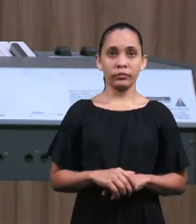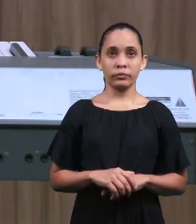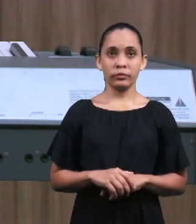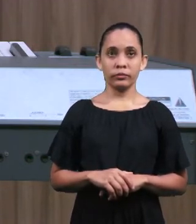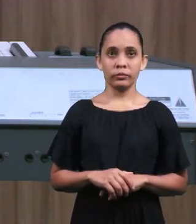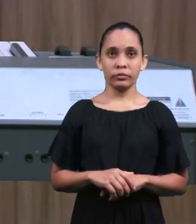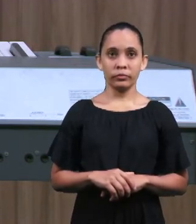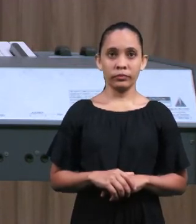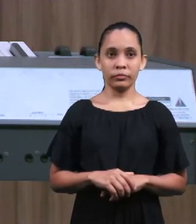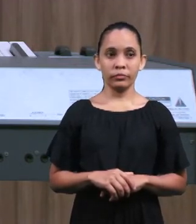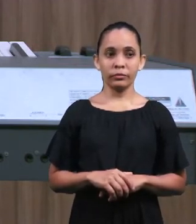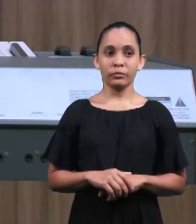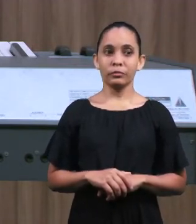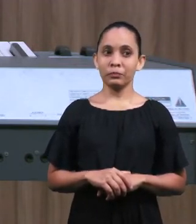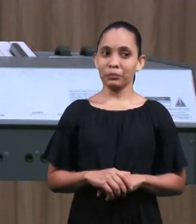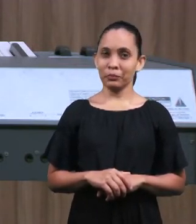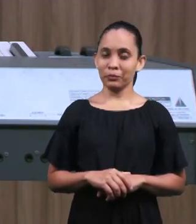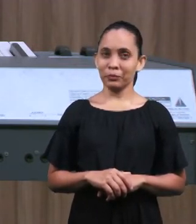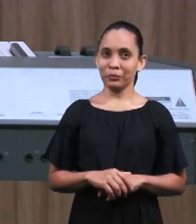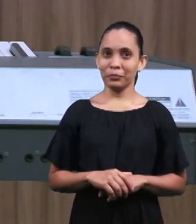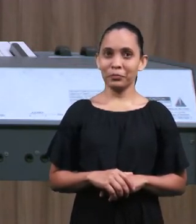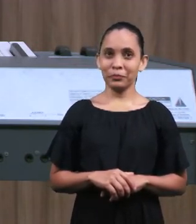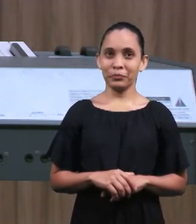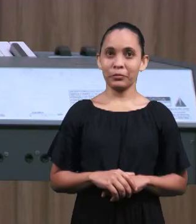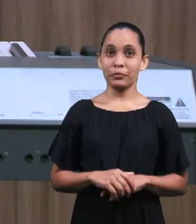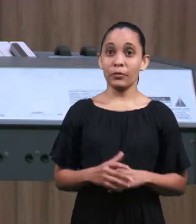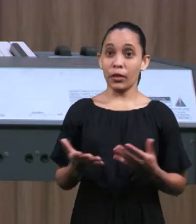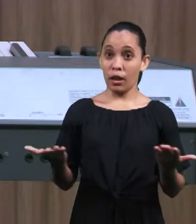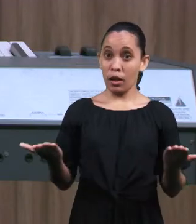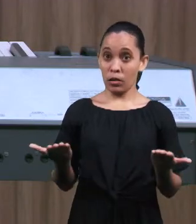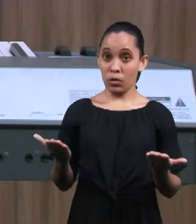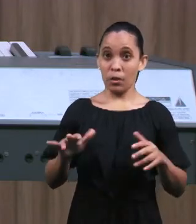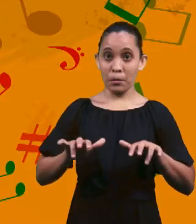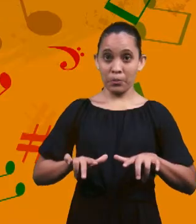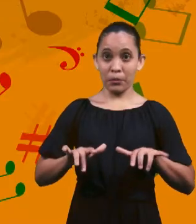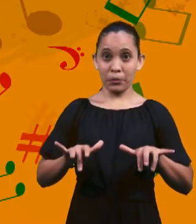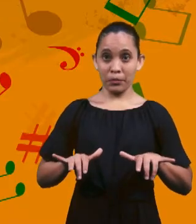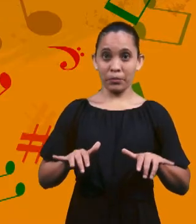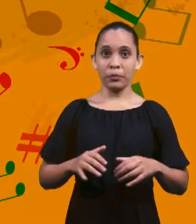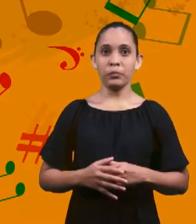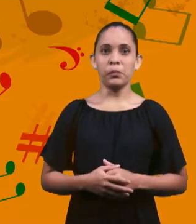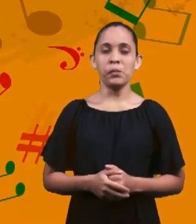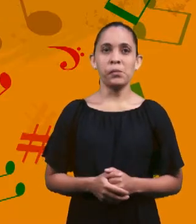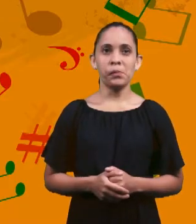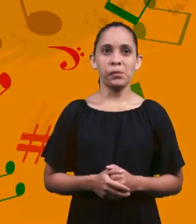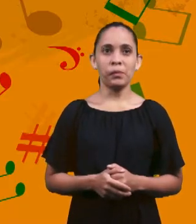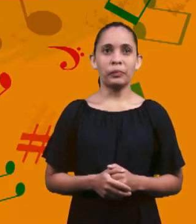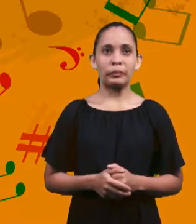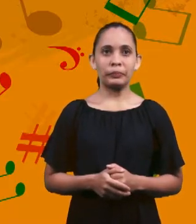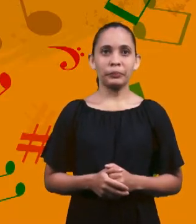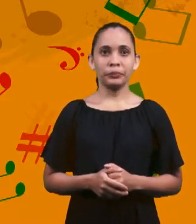la, sol, mi. Allons-y au clavier. 3 et.